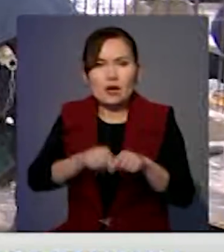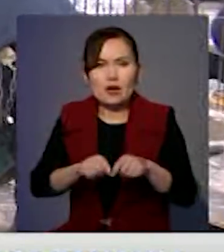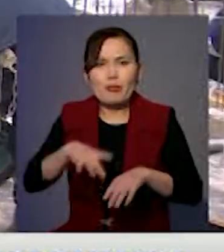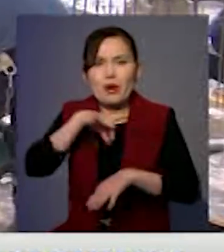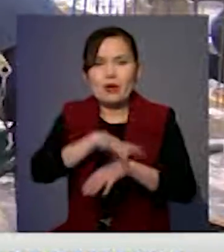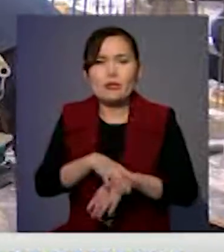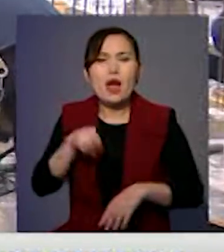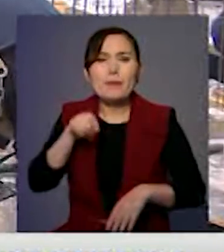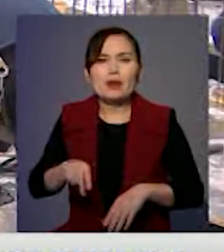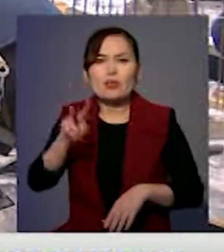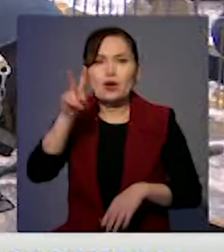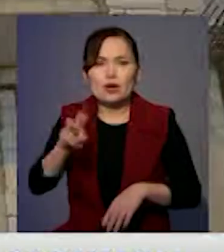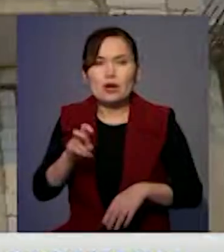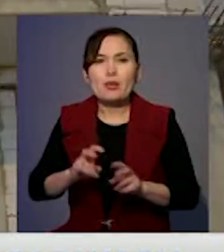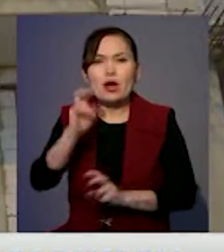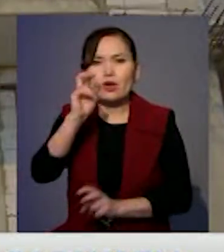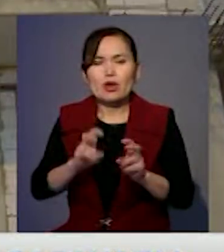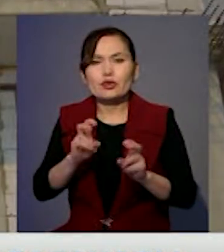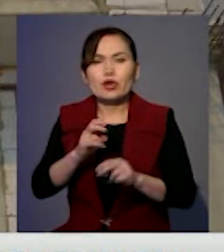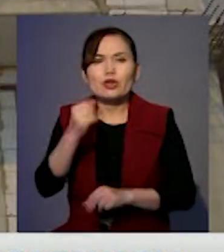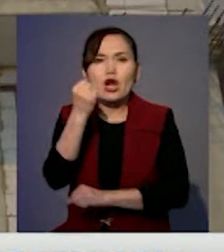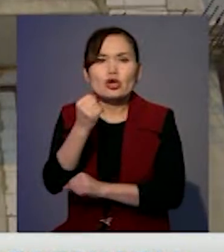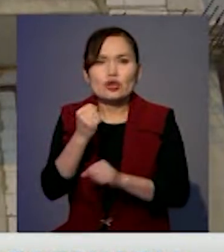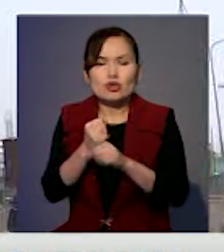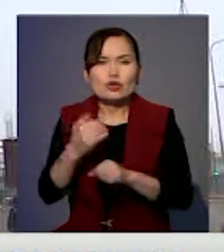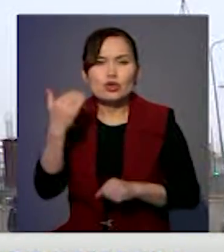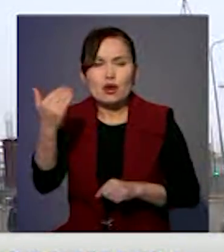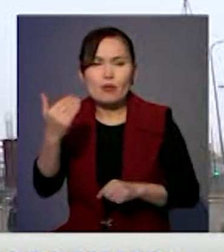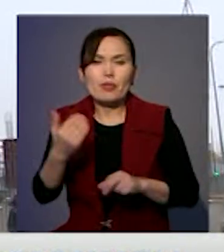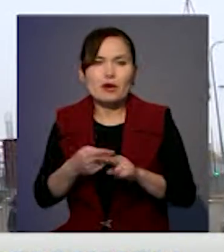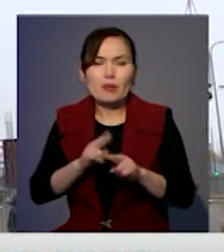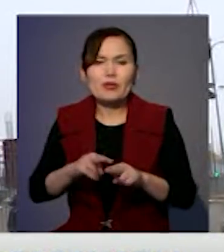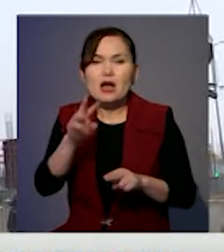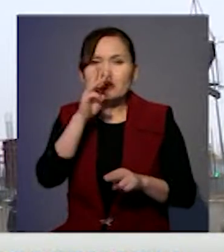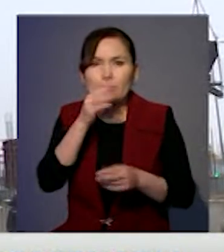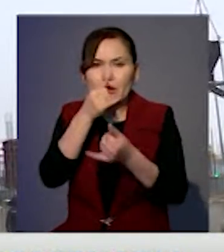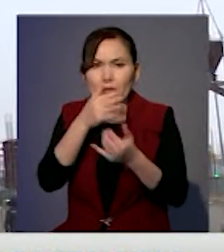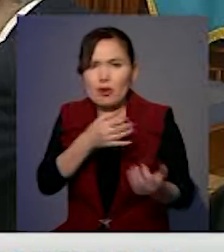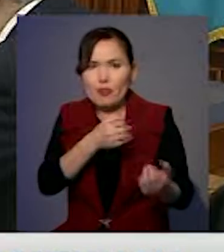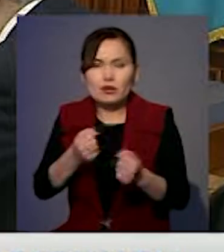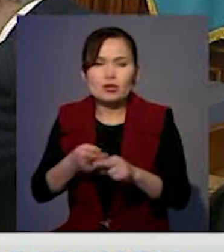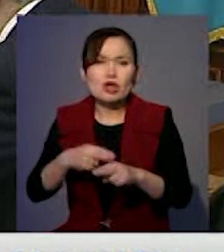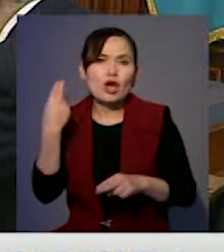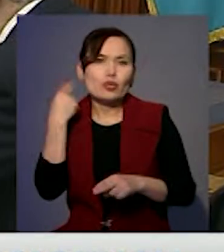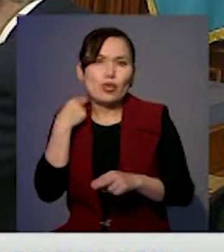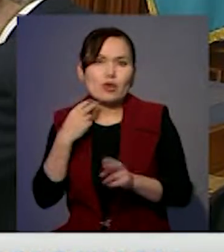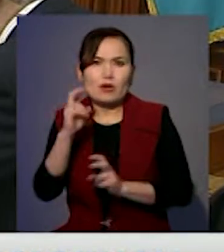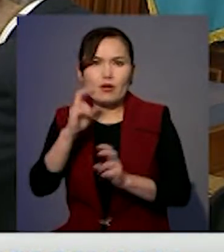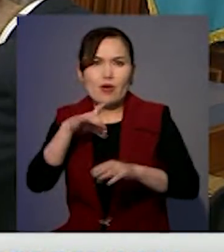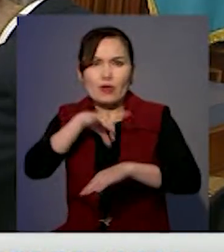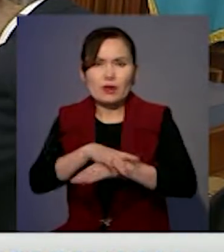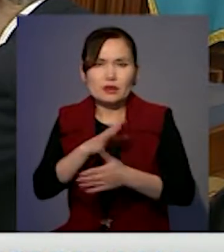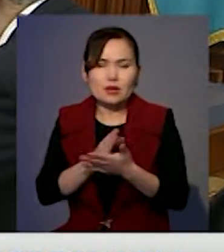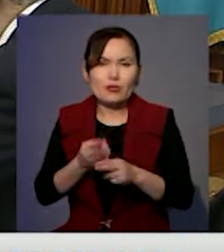барысында 1200 кәсіпорынның жұмыскерлер алдында жалақыға қарыз екені анықталды. Осыған байланысты қабылданған шаралардың